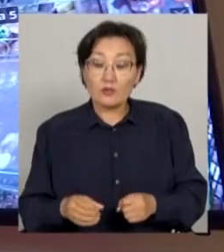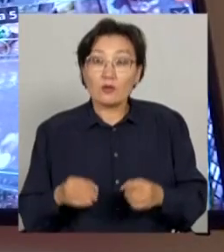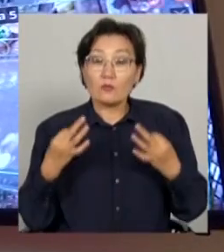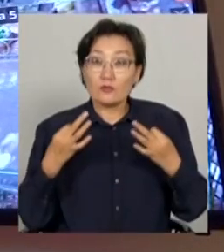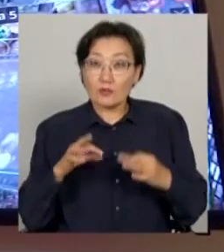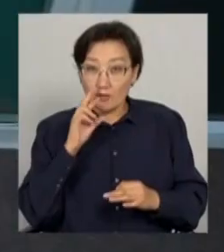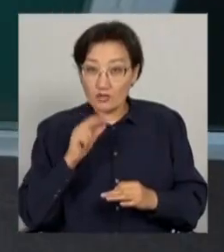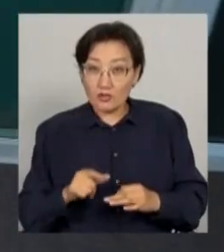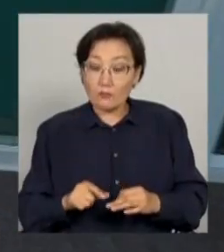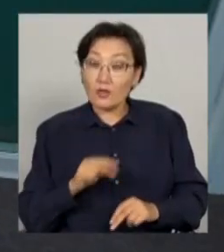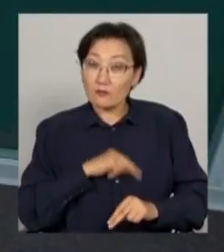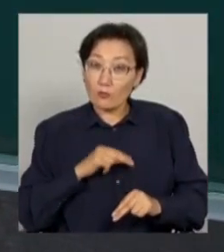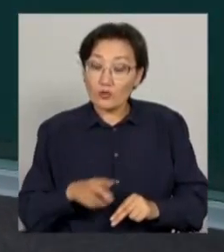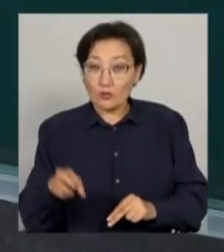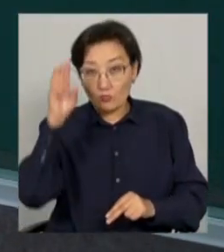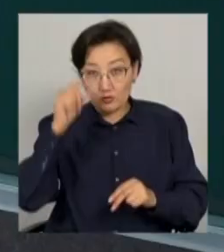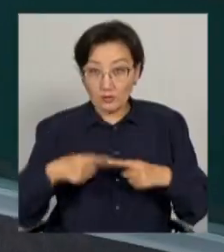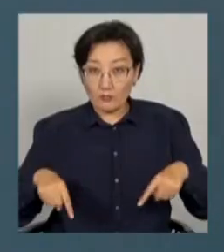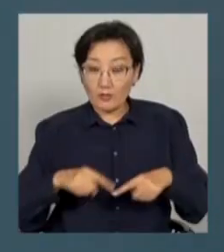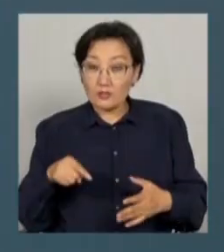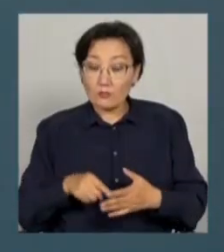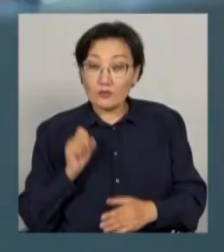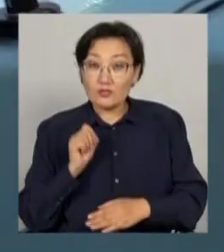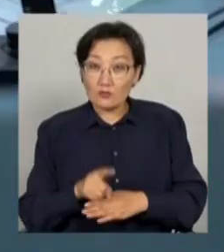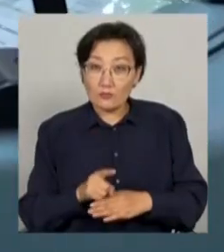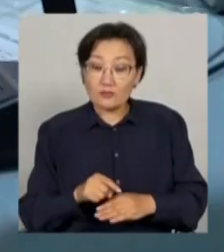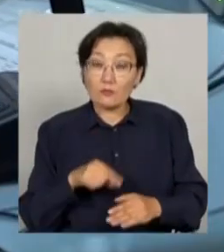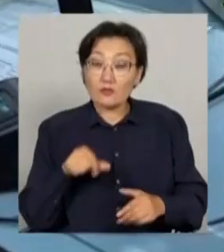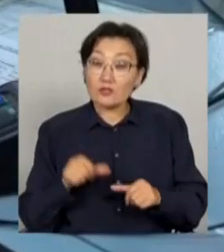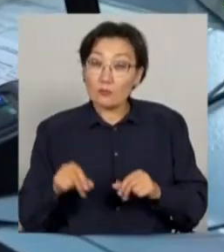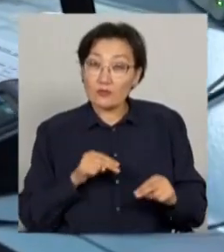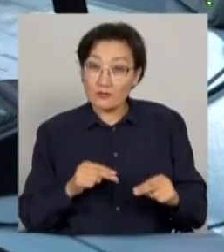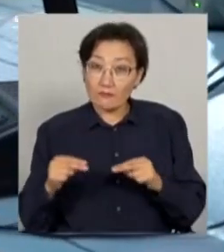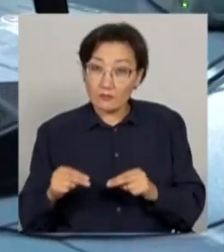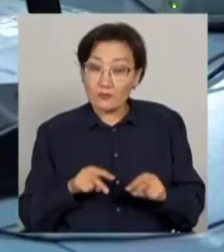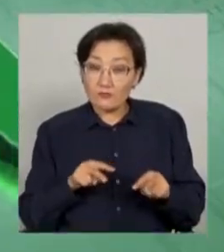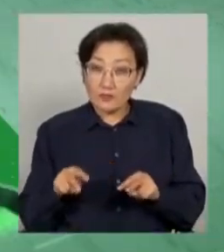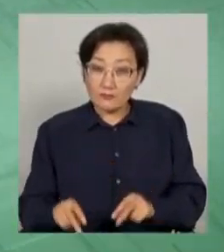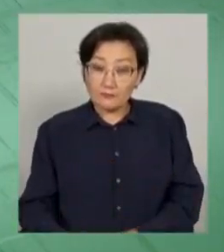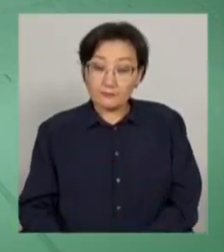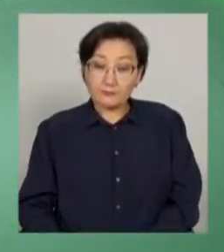работе госорганов. Какие еще вопросы президент поручил держать в особом фокусе внимания?